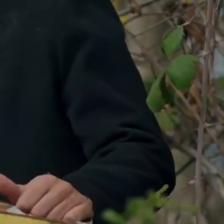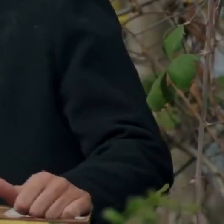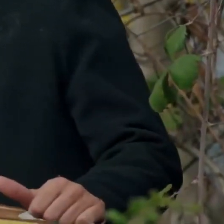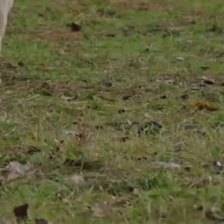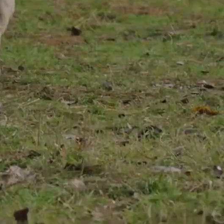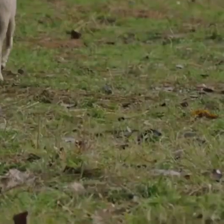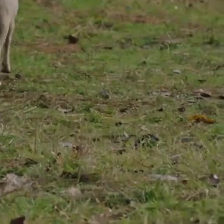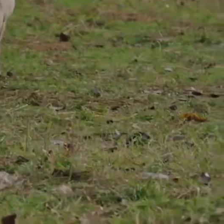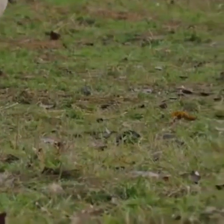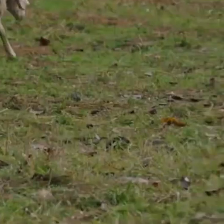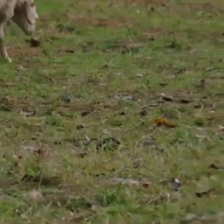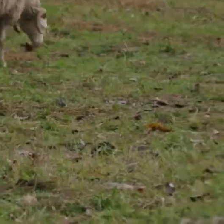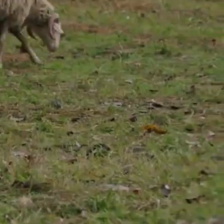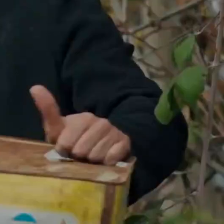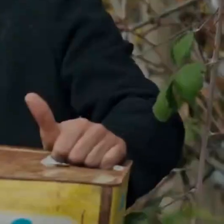uzaklaşıyor.